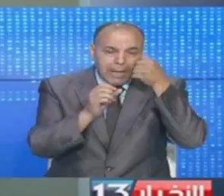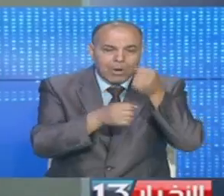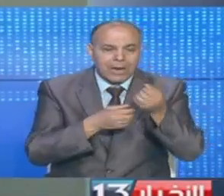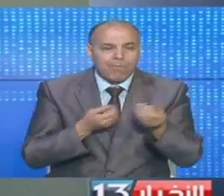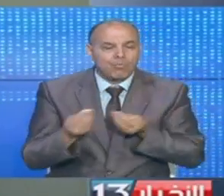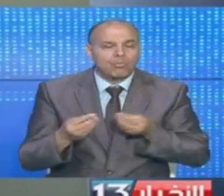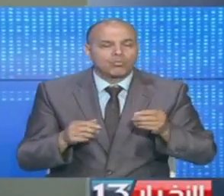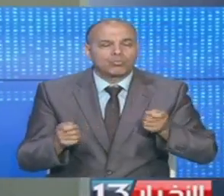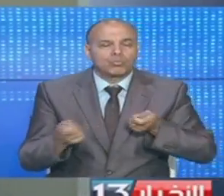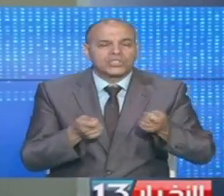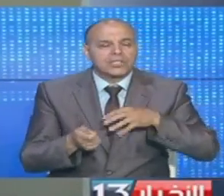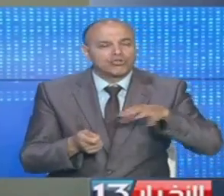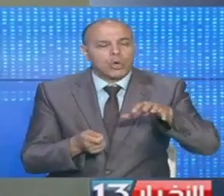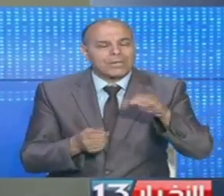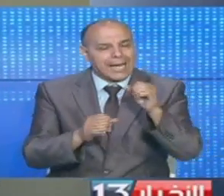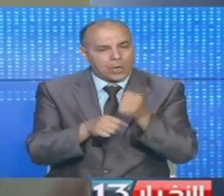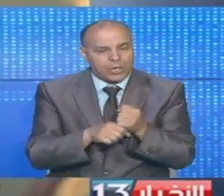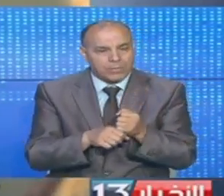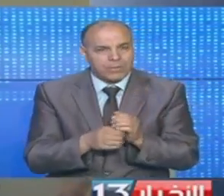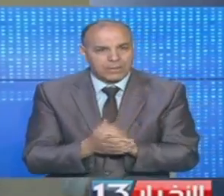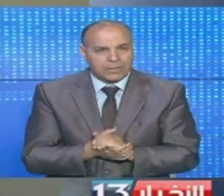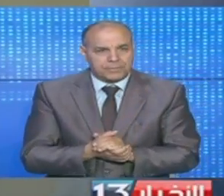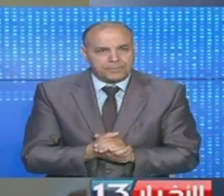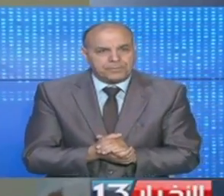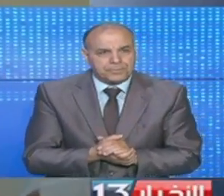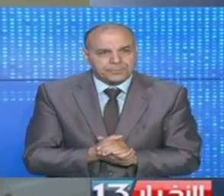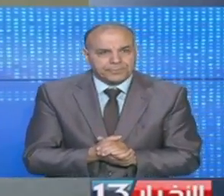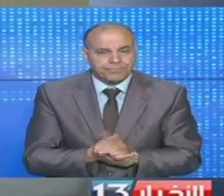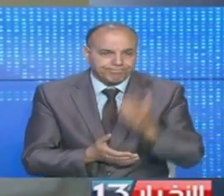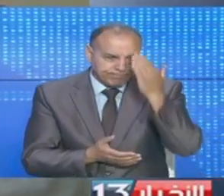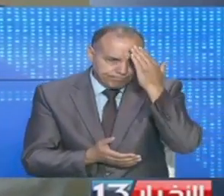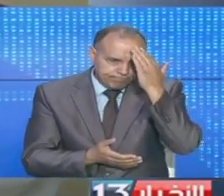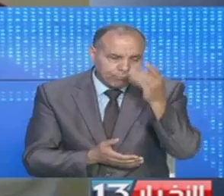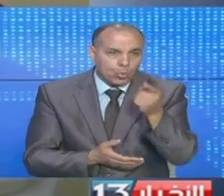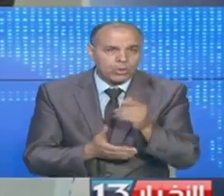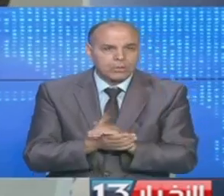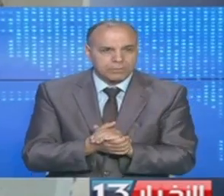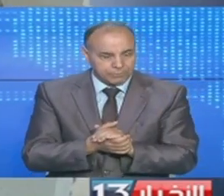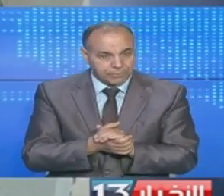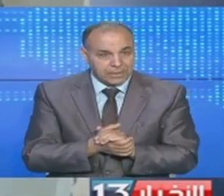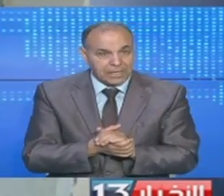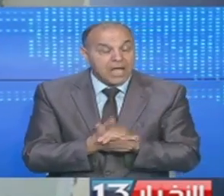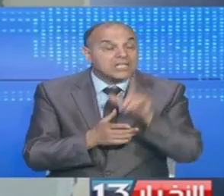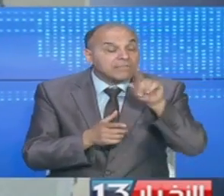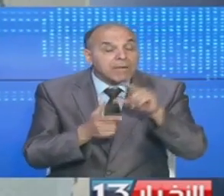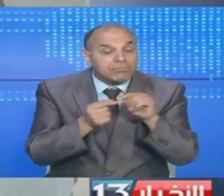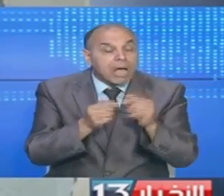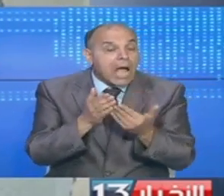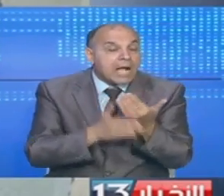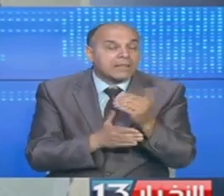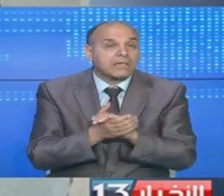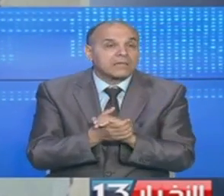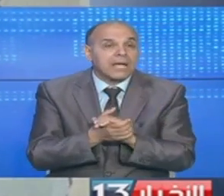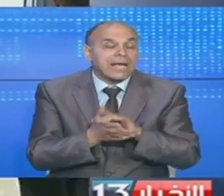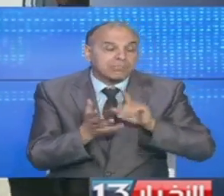المدير الجهوي للصحة بالقيروان حمدي الحضري. سيد الكريم، أهلا بكم، وهل من تفاصيل أكثر